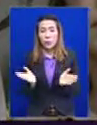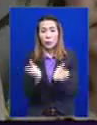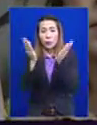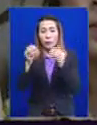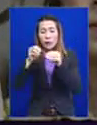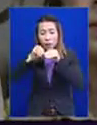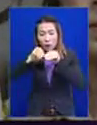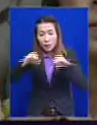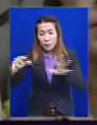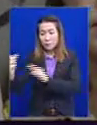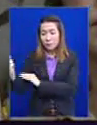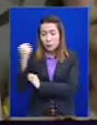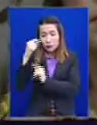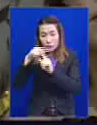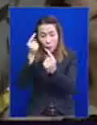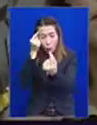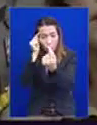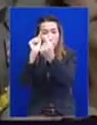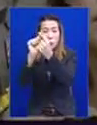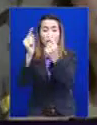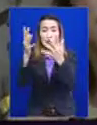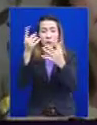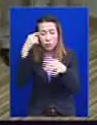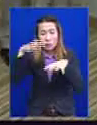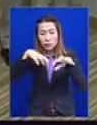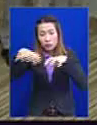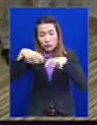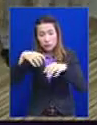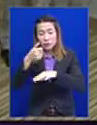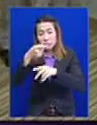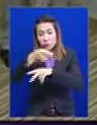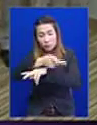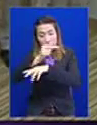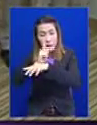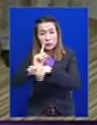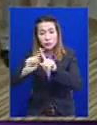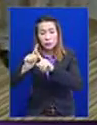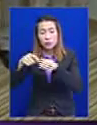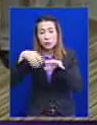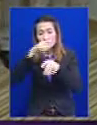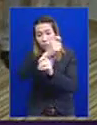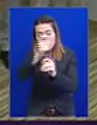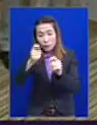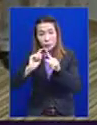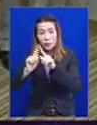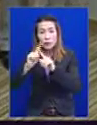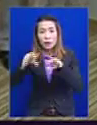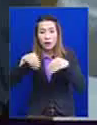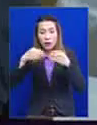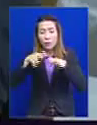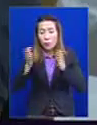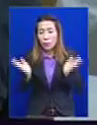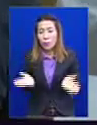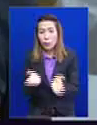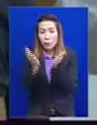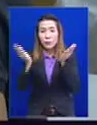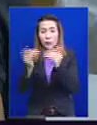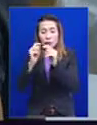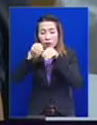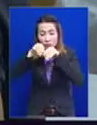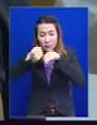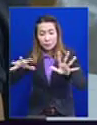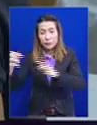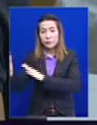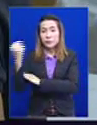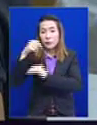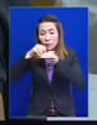ายอำนาจจะไม่บรรลุเป้าหมายจึงเห็นควรให้จัดตั้งสภาการปกครองส่วนท้องถิ่นเพื่อเป็นกลไกการขับเคลื่อนการกระจายอำนาจ